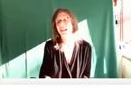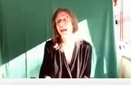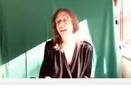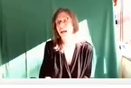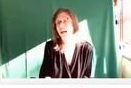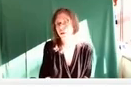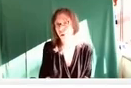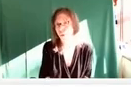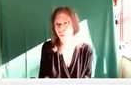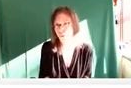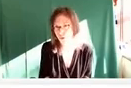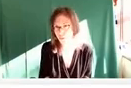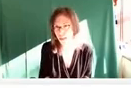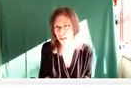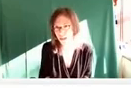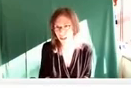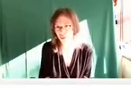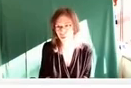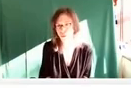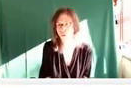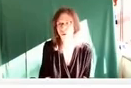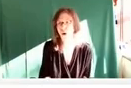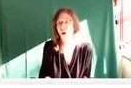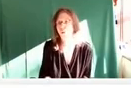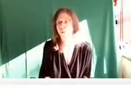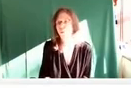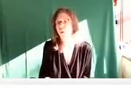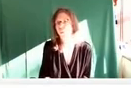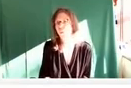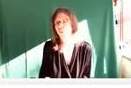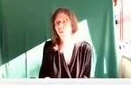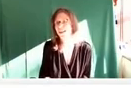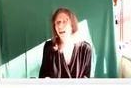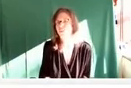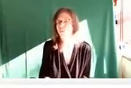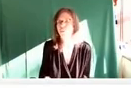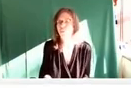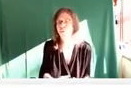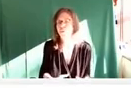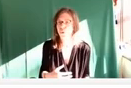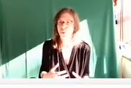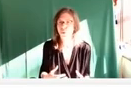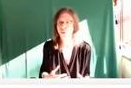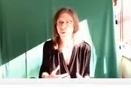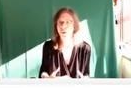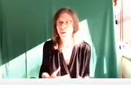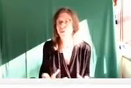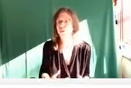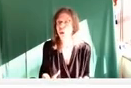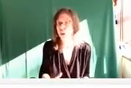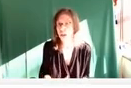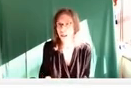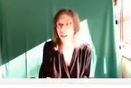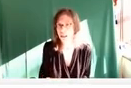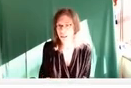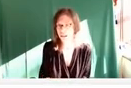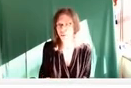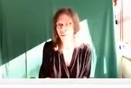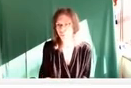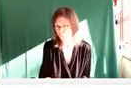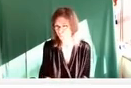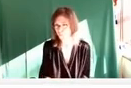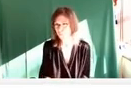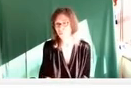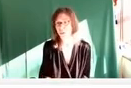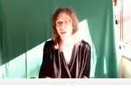par certains scandales de reproductibilité des résultats ou un peu d'abus de résultats d'analyse, si on